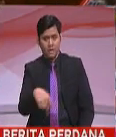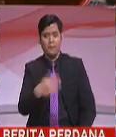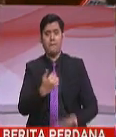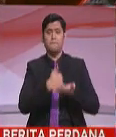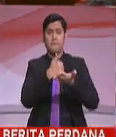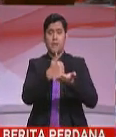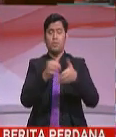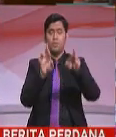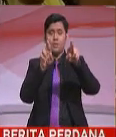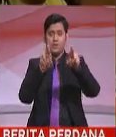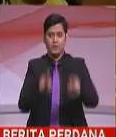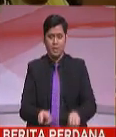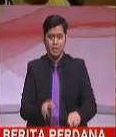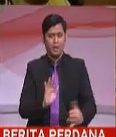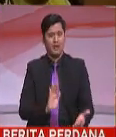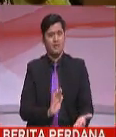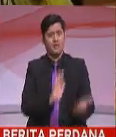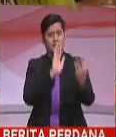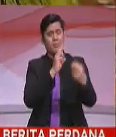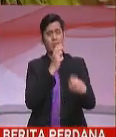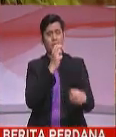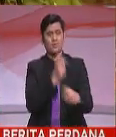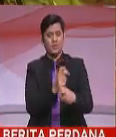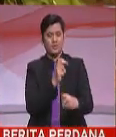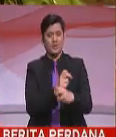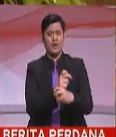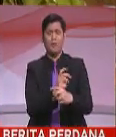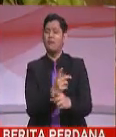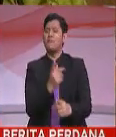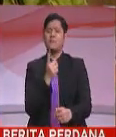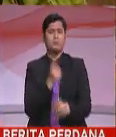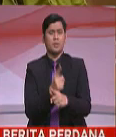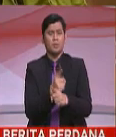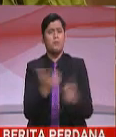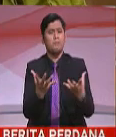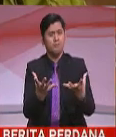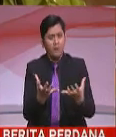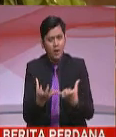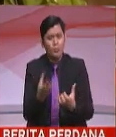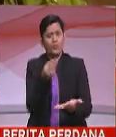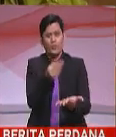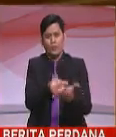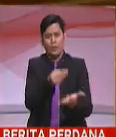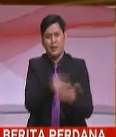membantu rakyat yang berdepan kesusahan dan benar-benar memerlukan.